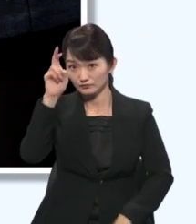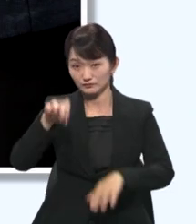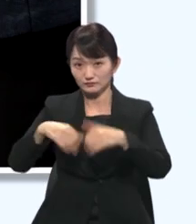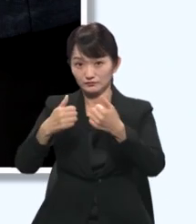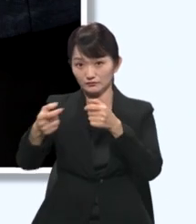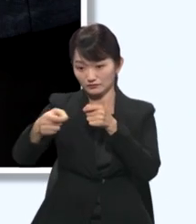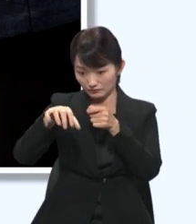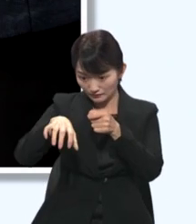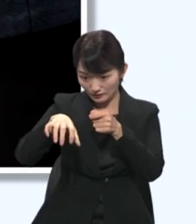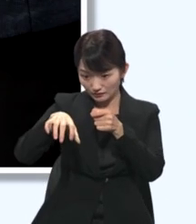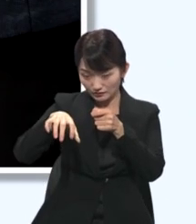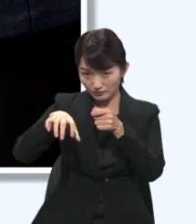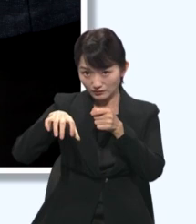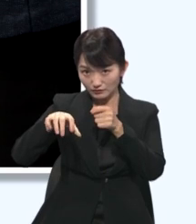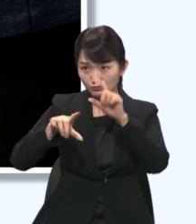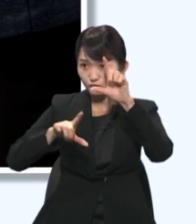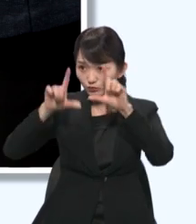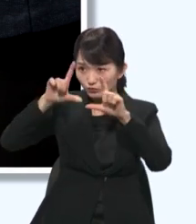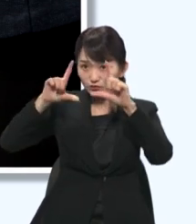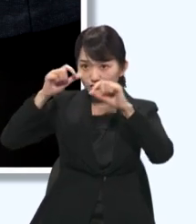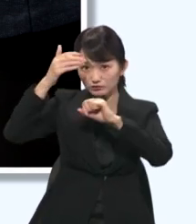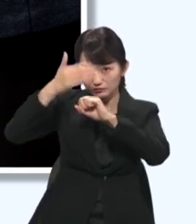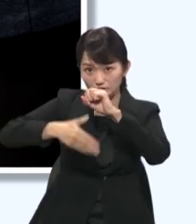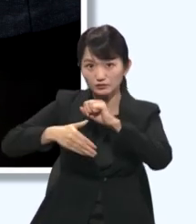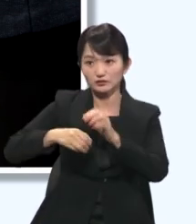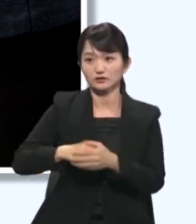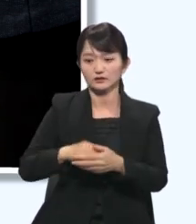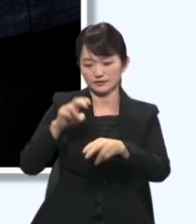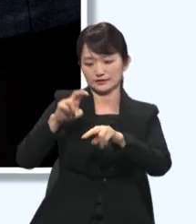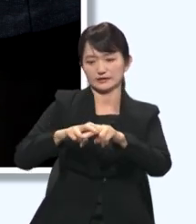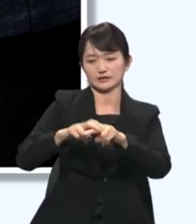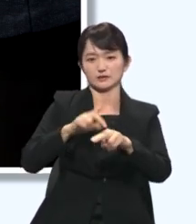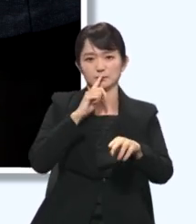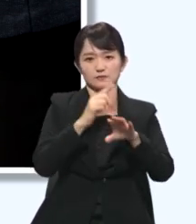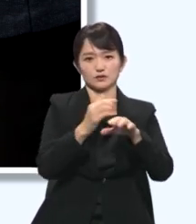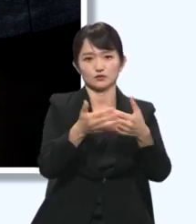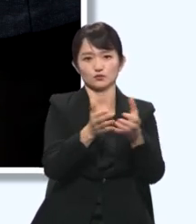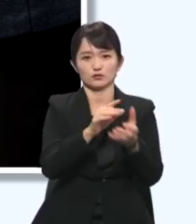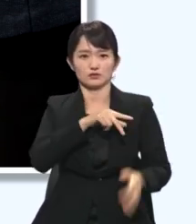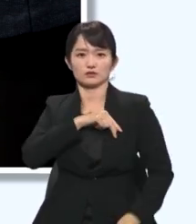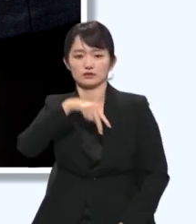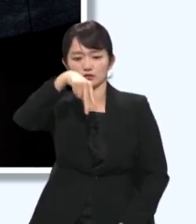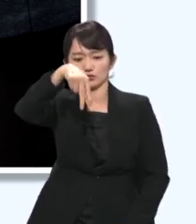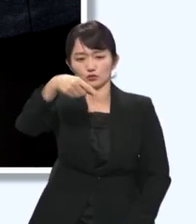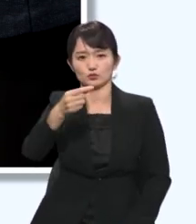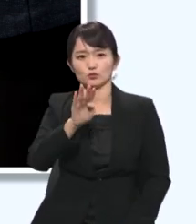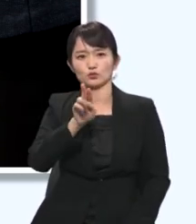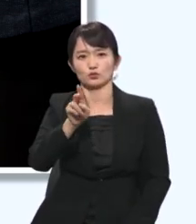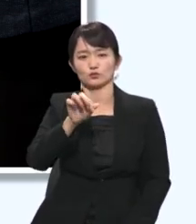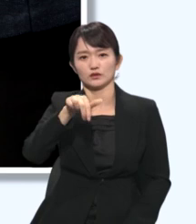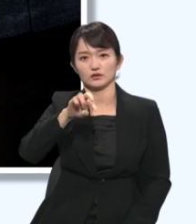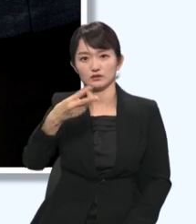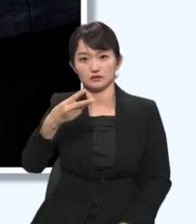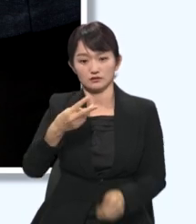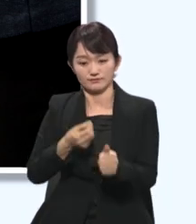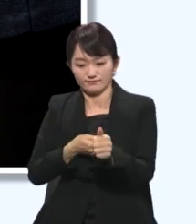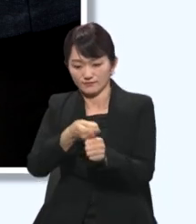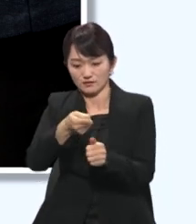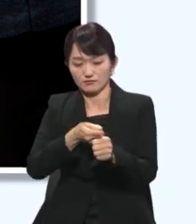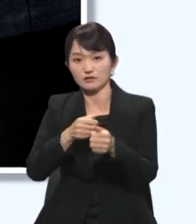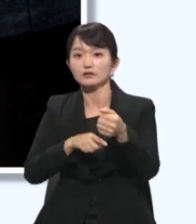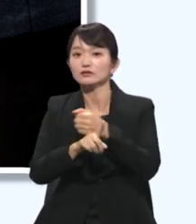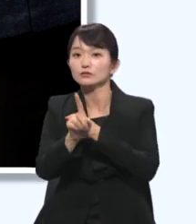현장 사진인데요 지금 앉아 있는 사람이 민주당 이제 소병철 의원인데 삭발식을 하고 있어요 왜 삭발식을 하고